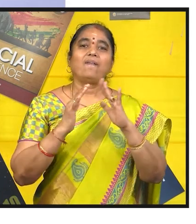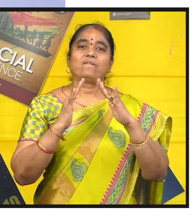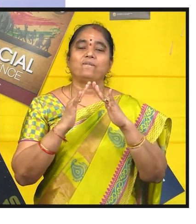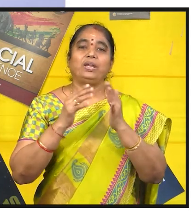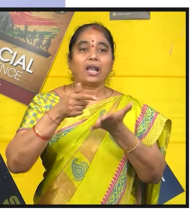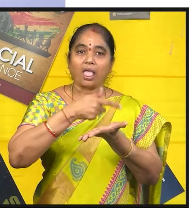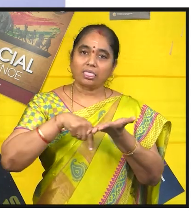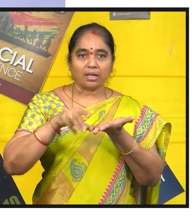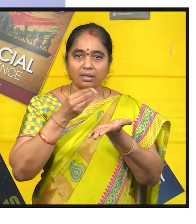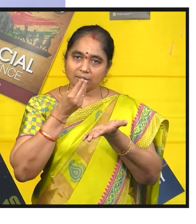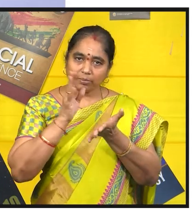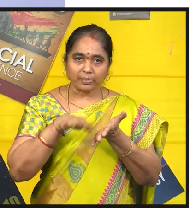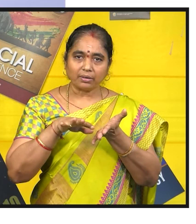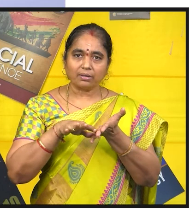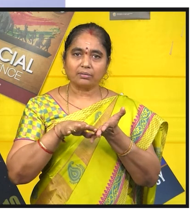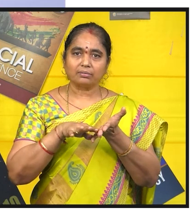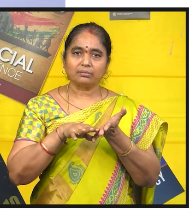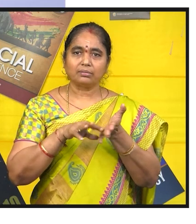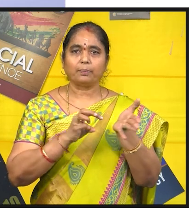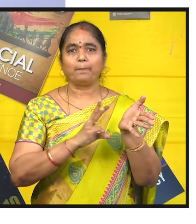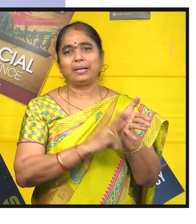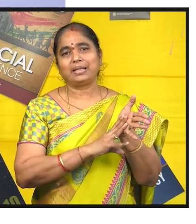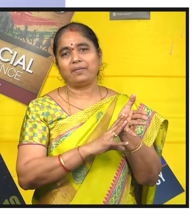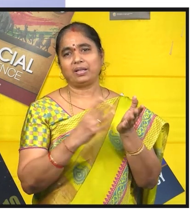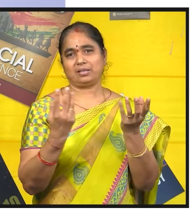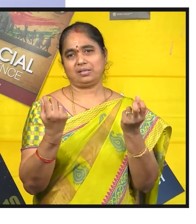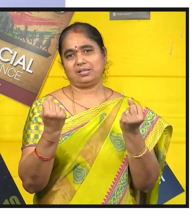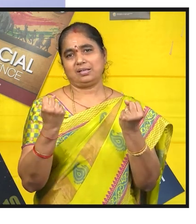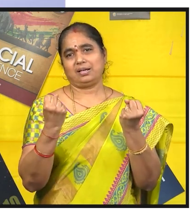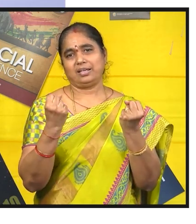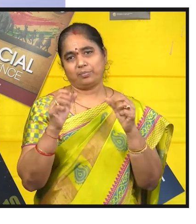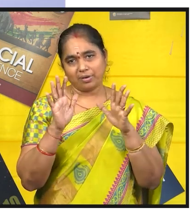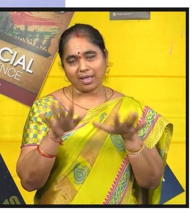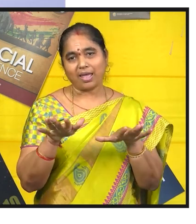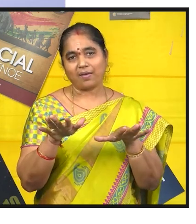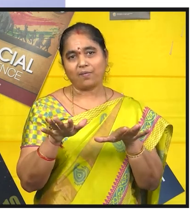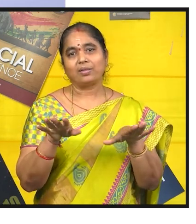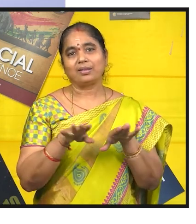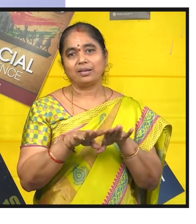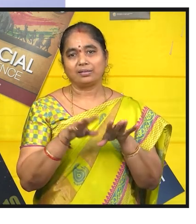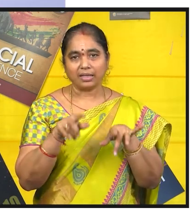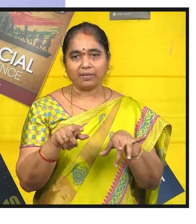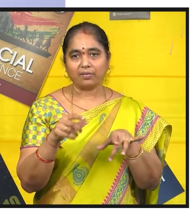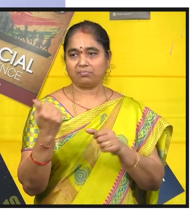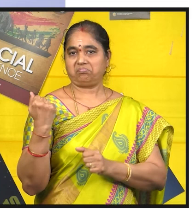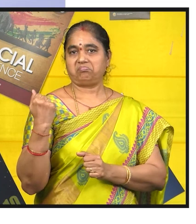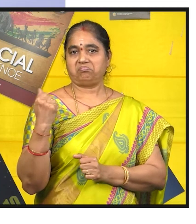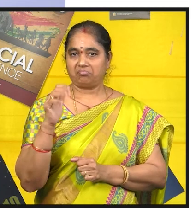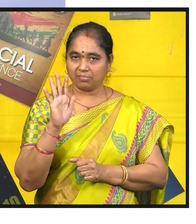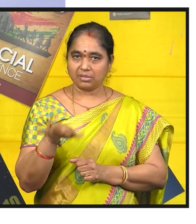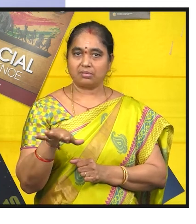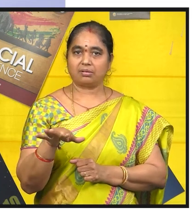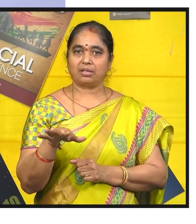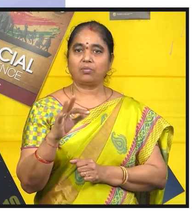பயன்படுத்துகிறோம். அடுத்து ரெண்டாவது உலோகத்தை காட்டிலும் இவைகள் எப்படி இருக்குன்னு சொன்னால் கடினமானவைகளாக காணப்படுகிறது, அதே நேரத்தில் இவைகள் வலிமை